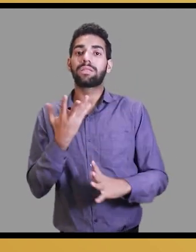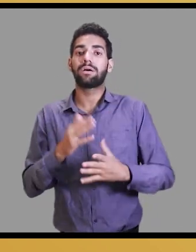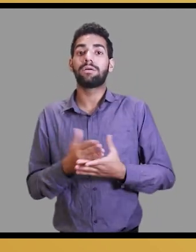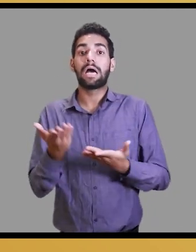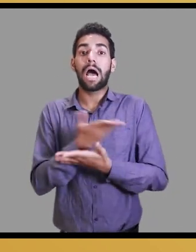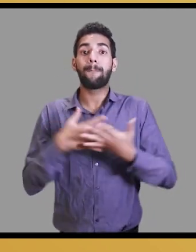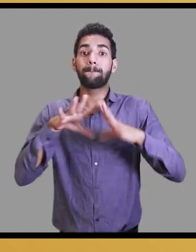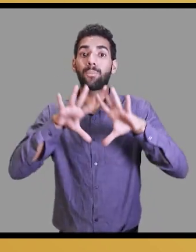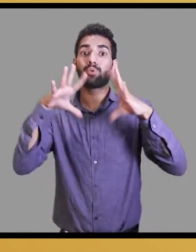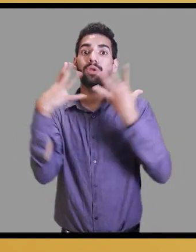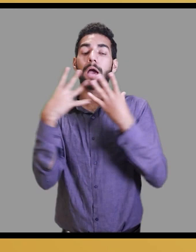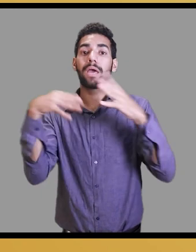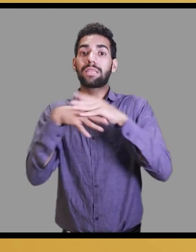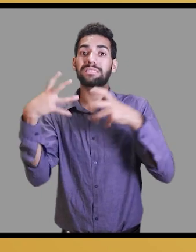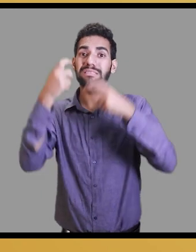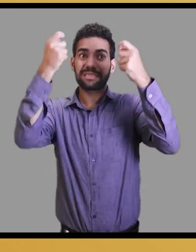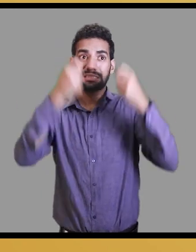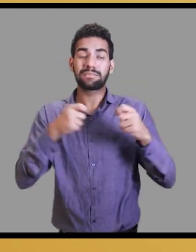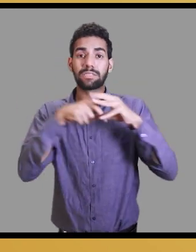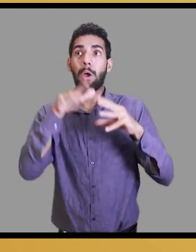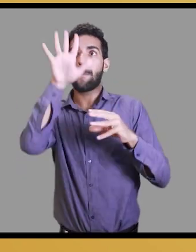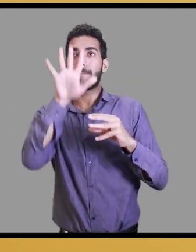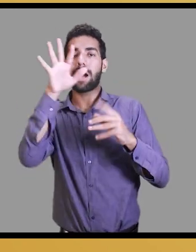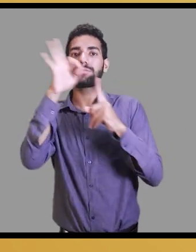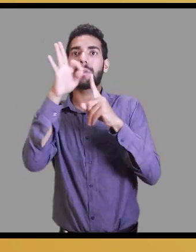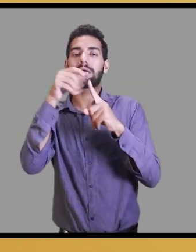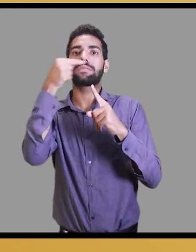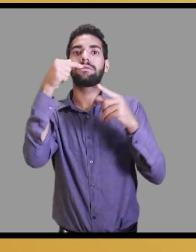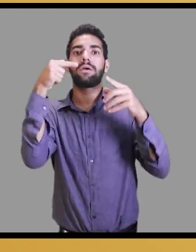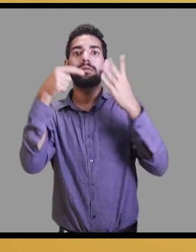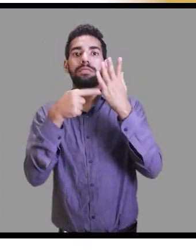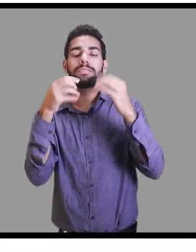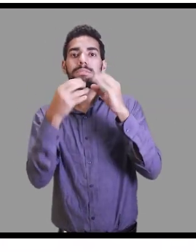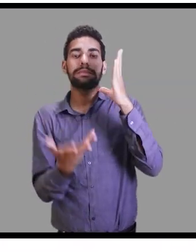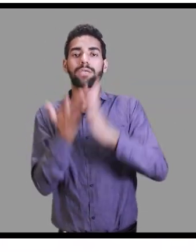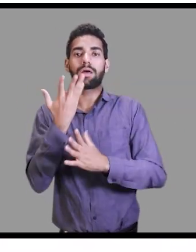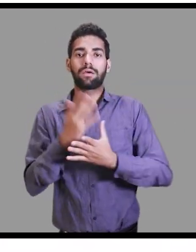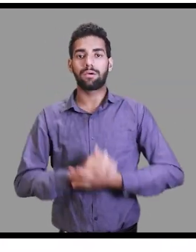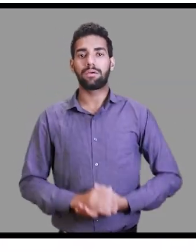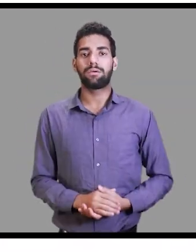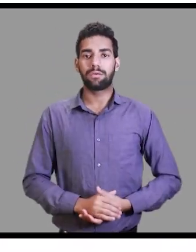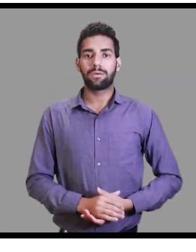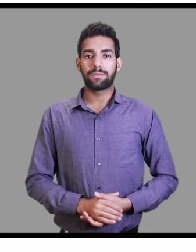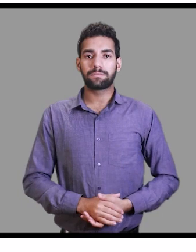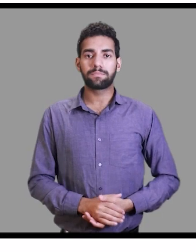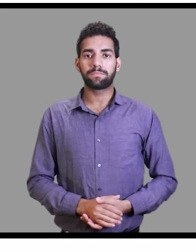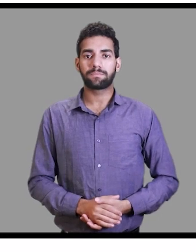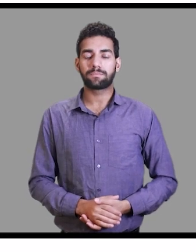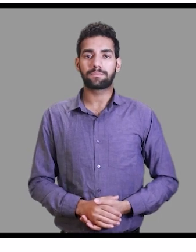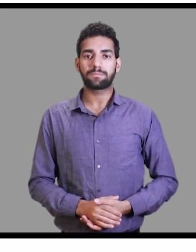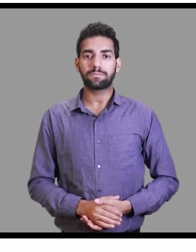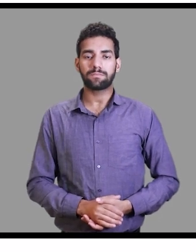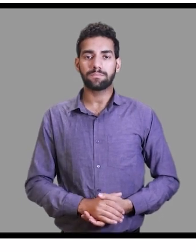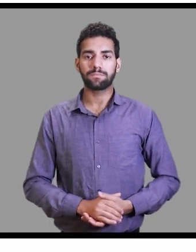ہے۔ ہم ٹی بی کے ہائی برڈن کنٹریز کے اندر سر فہرست دنیا کے 5 ملکوں میں سے ایک ملک ہمارا بھی ہے۔